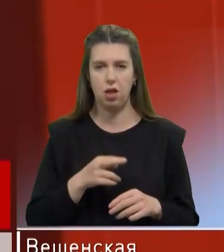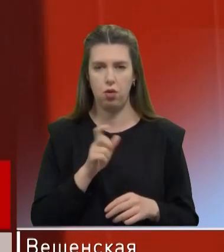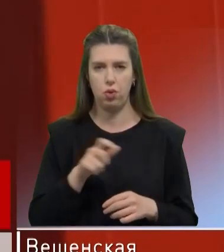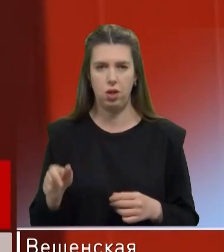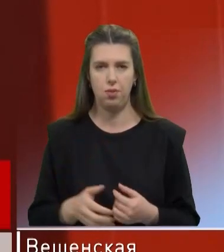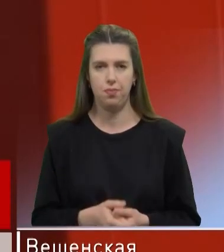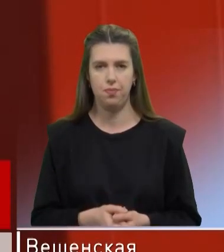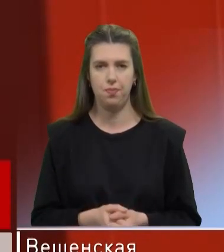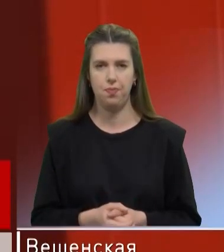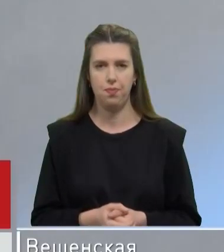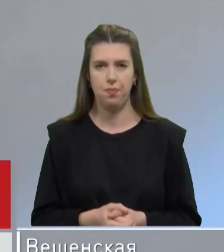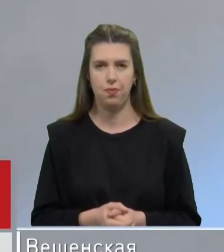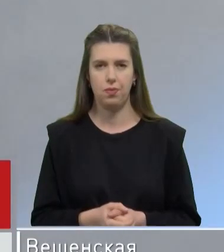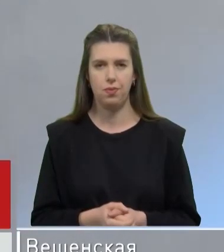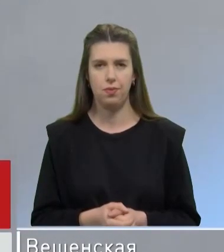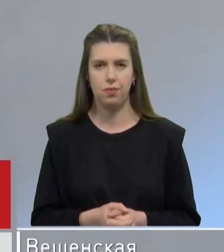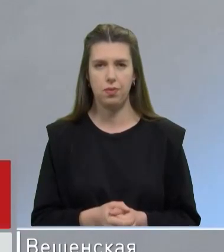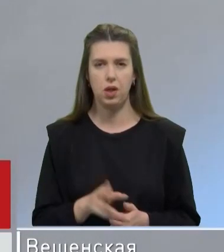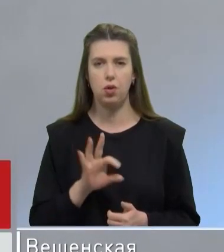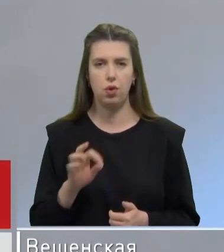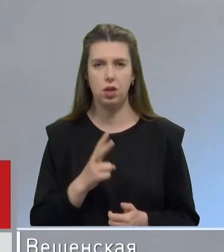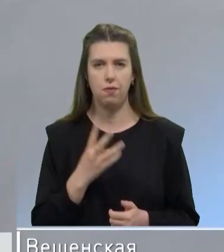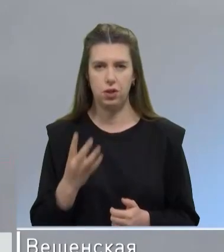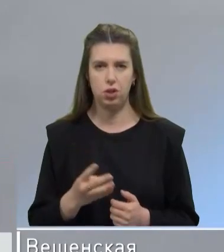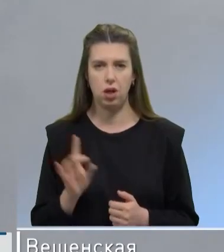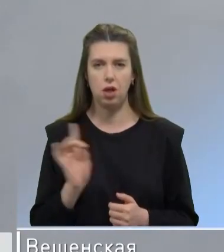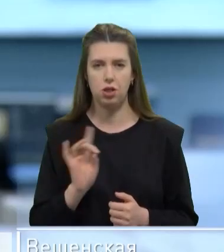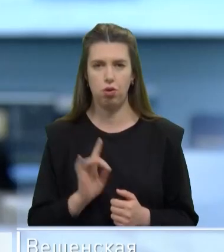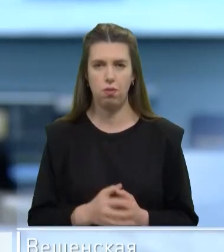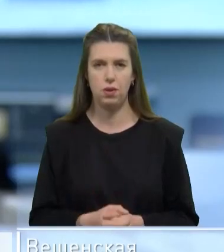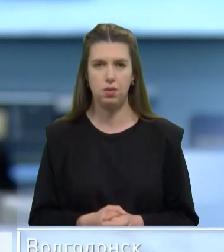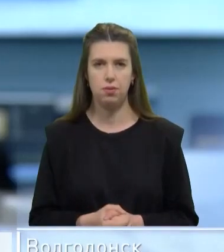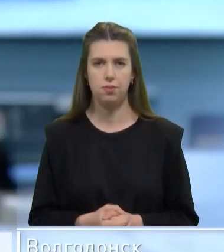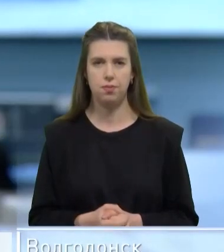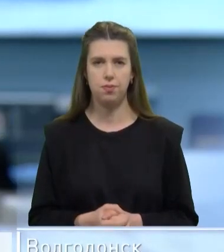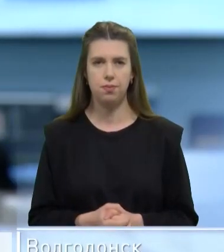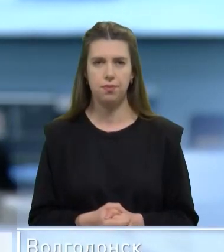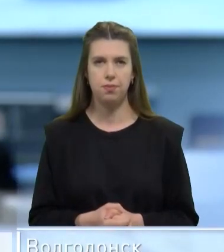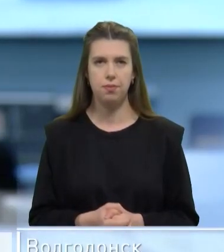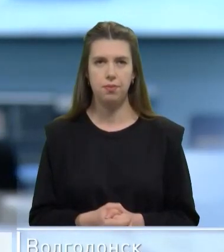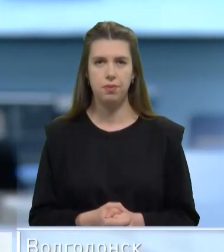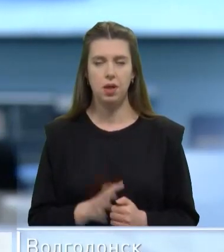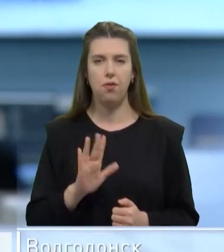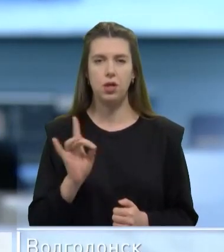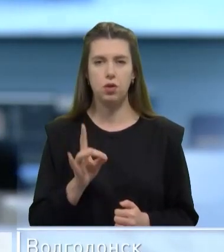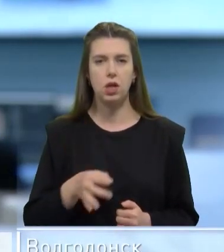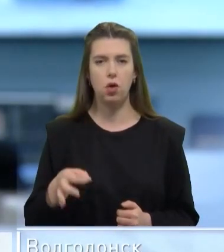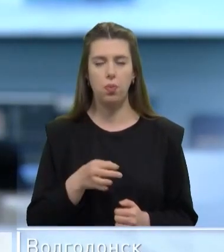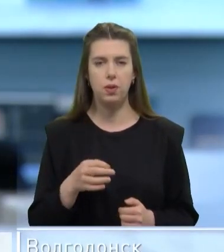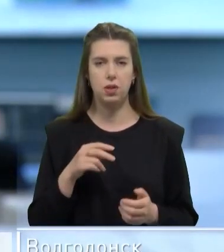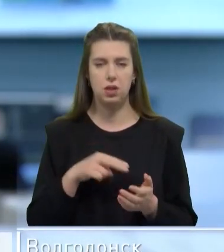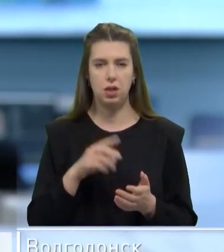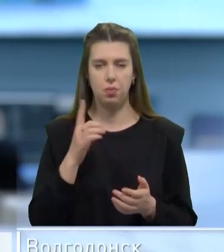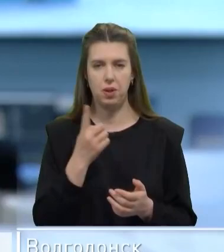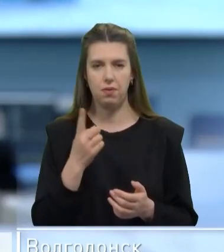Елена Сарксян, Дмитрий Озорнин, Дмитрий Дерещук, Кирилл Дьяченко, Дон-24, Ростов-на-Дону. В Ростовской области стали